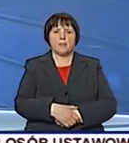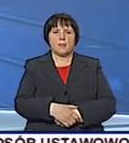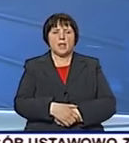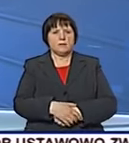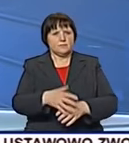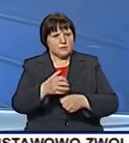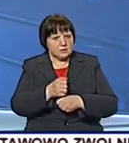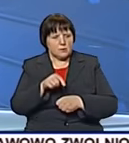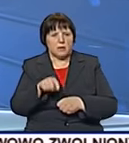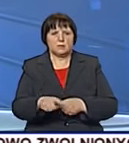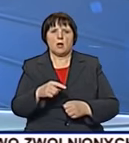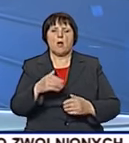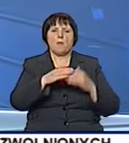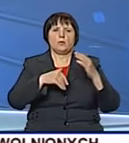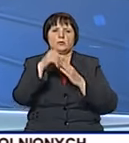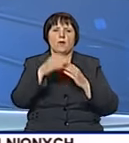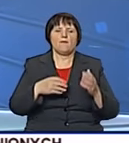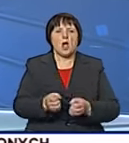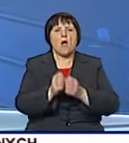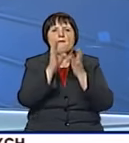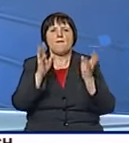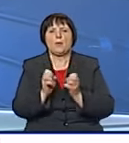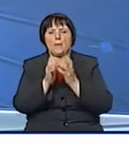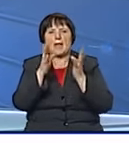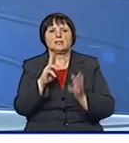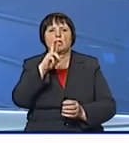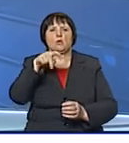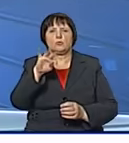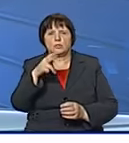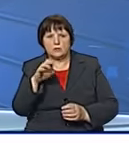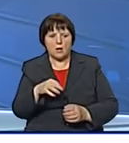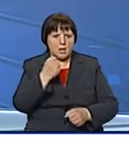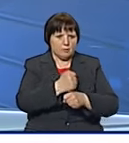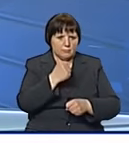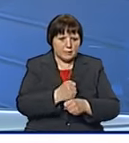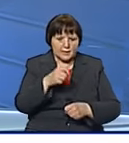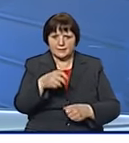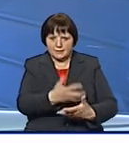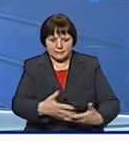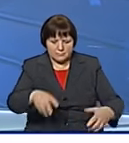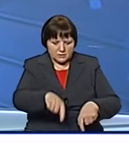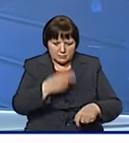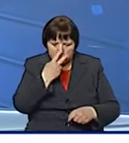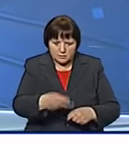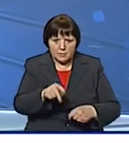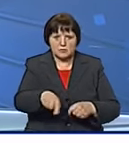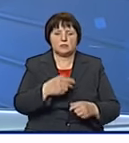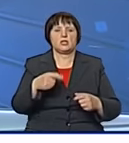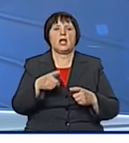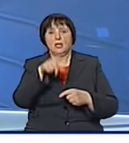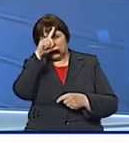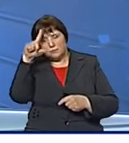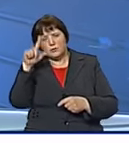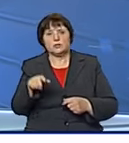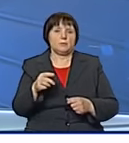Wstrzymano długo oczekiwaną budowę fontanny na placu Piłsudskiego w Kutnie. Podczas prac ziemnych natrafiono na ludzkie szczątki, najprawdopodobniej to żołnierz